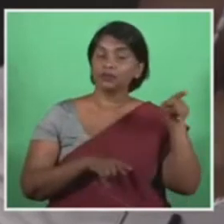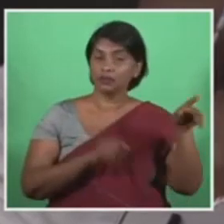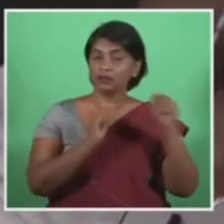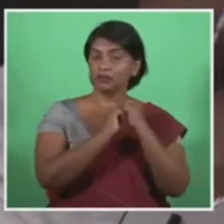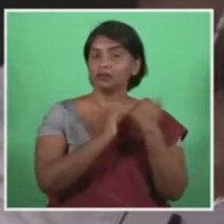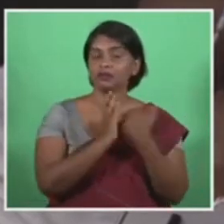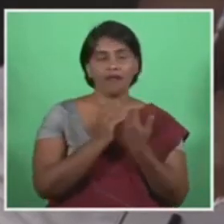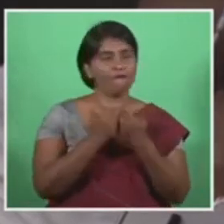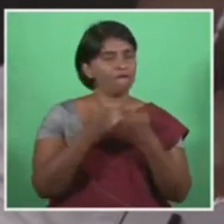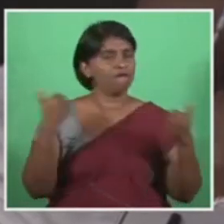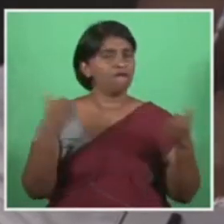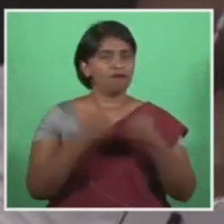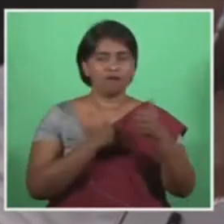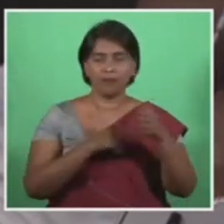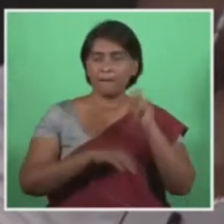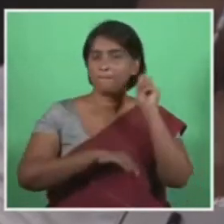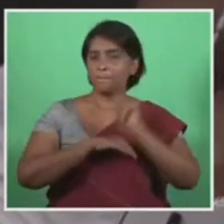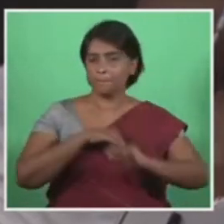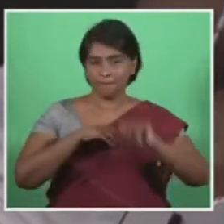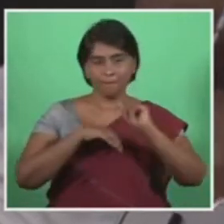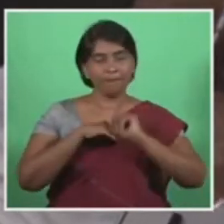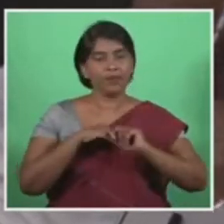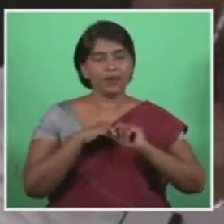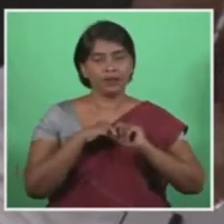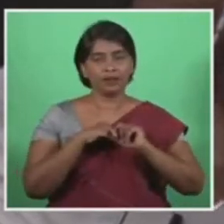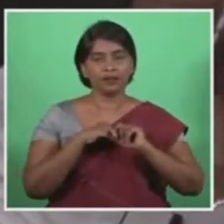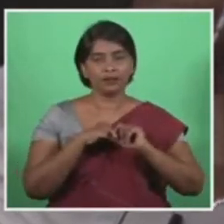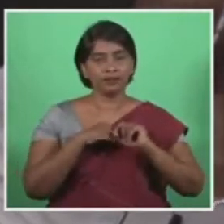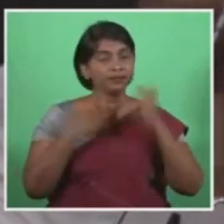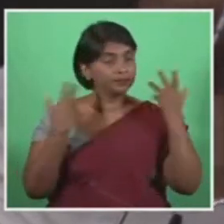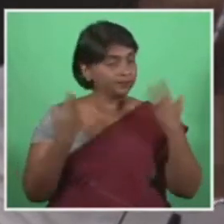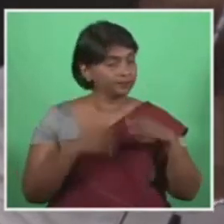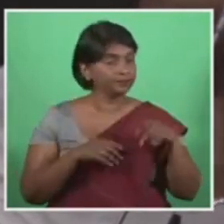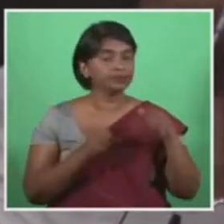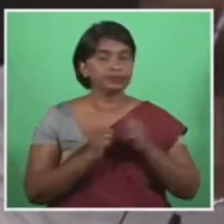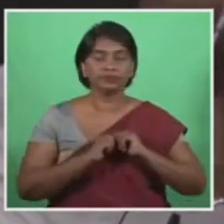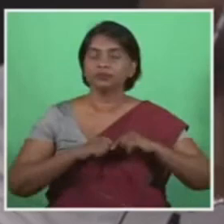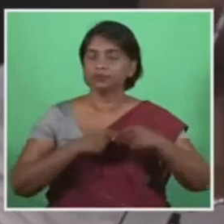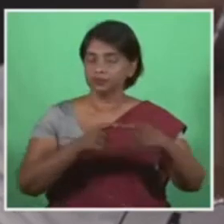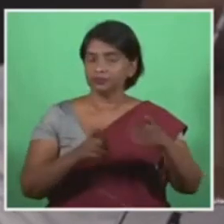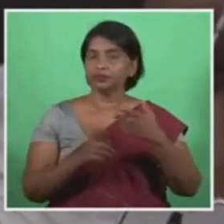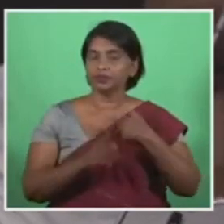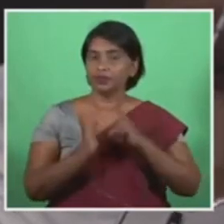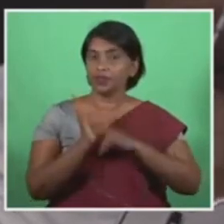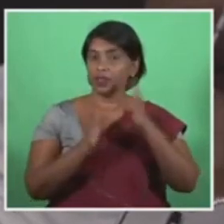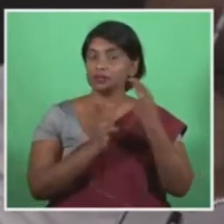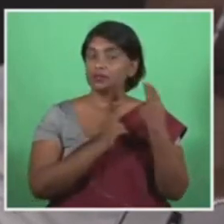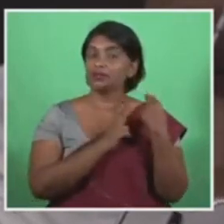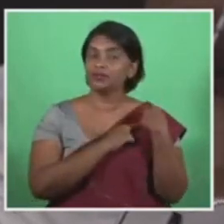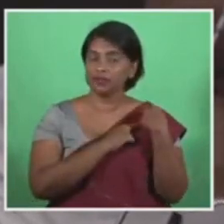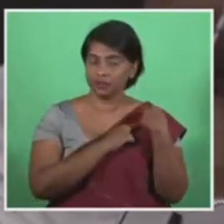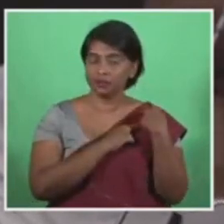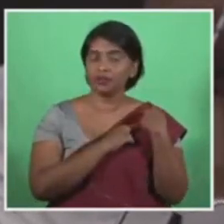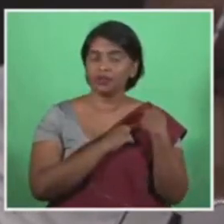वैडपील वेन वेनम संविधान कर दिया क्रीम अपे जातिक युतकम